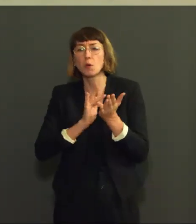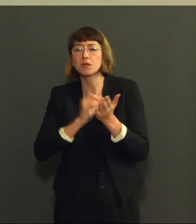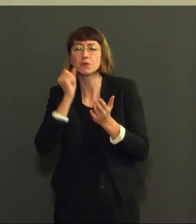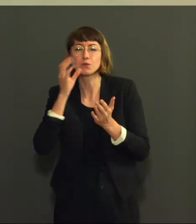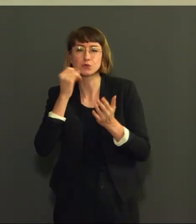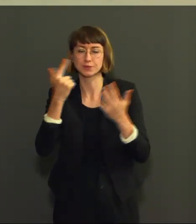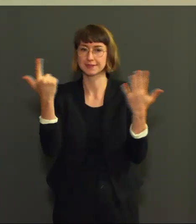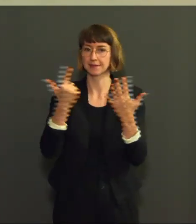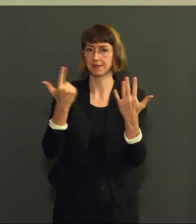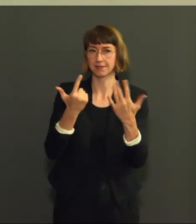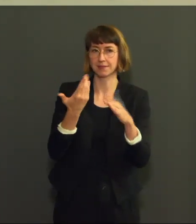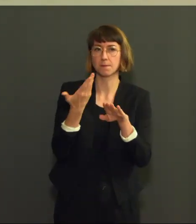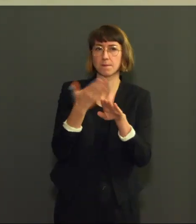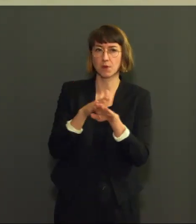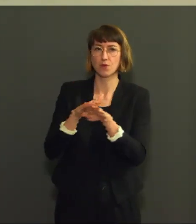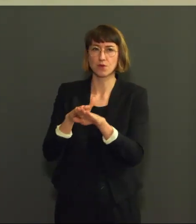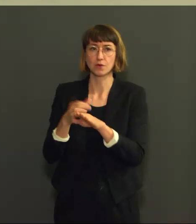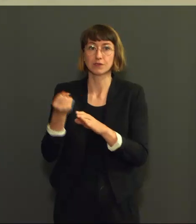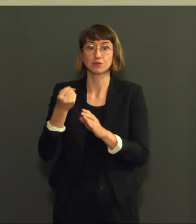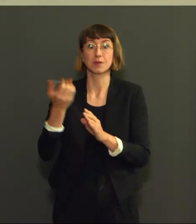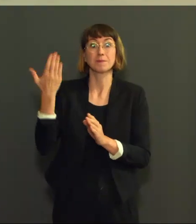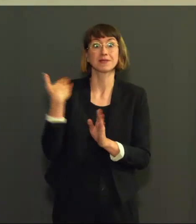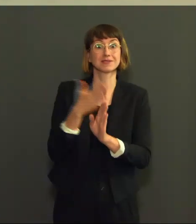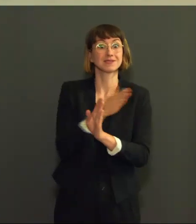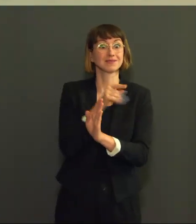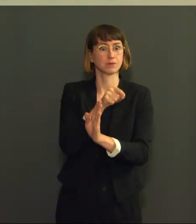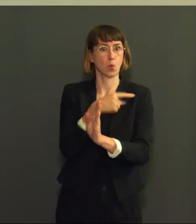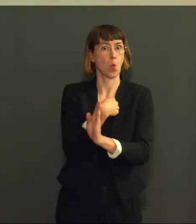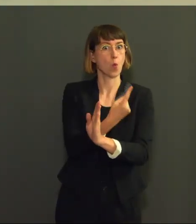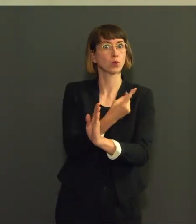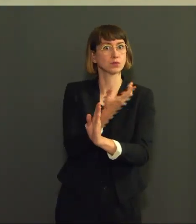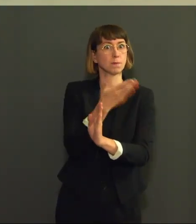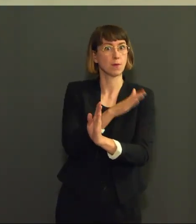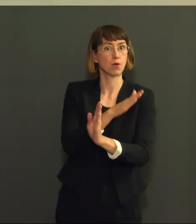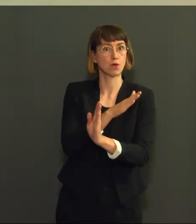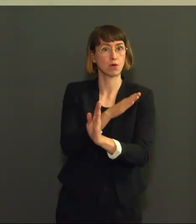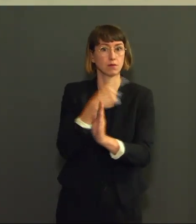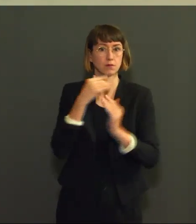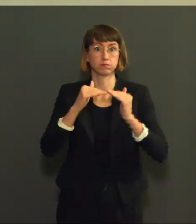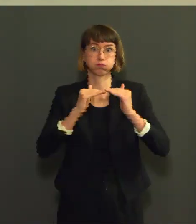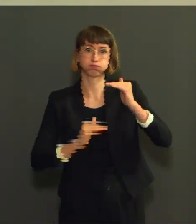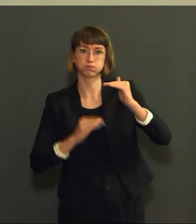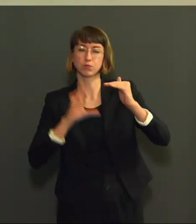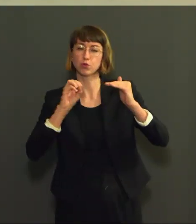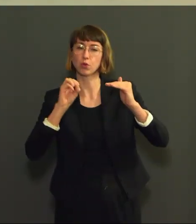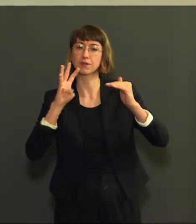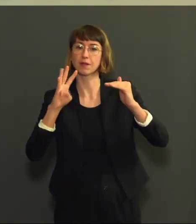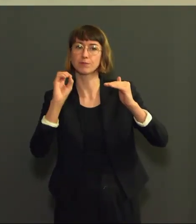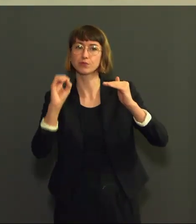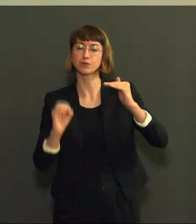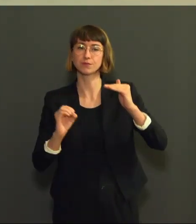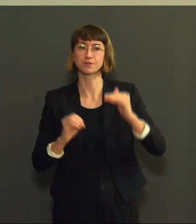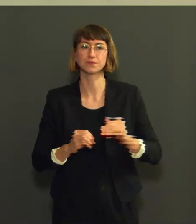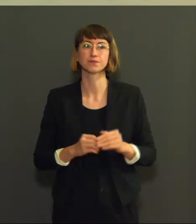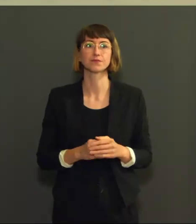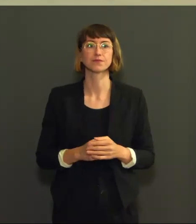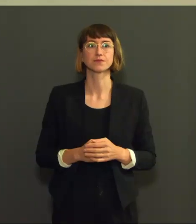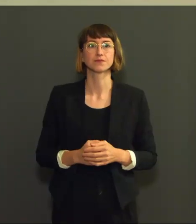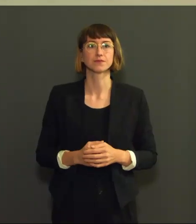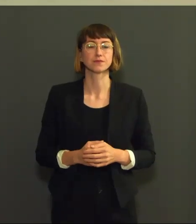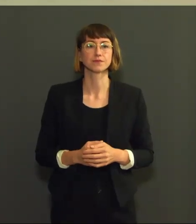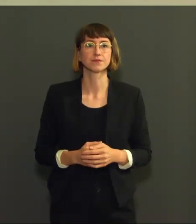avait 11 la semaine précédente, donc c'est en gros tiers, 34% de décès en moins. Ces décès sont